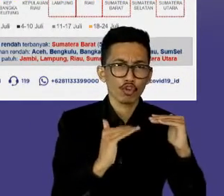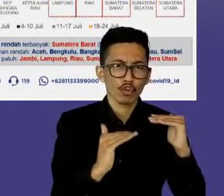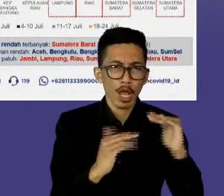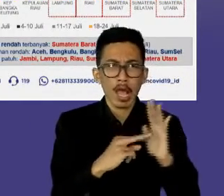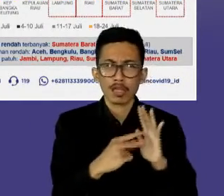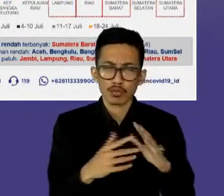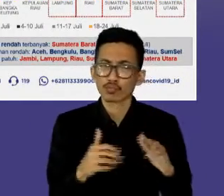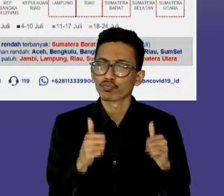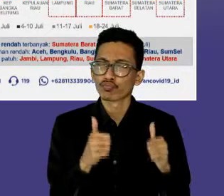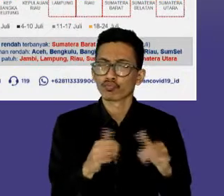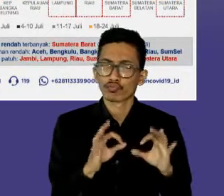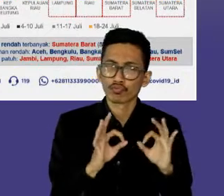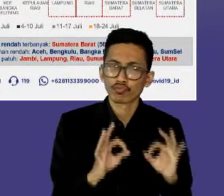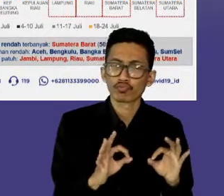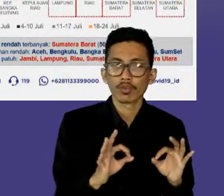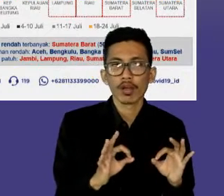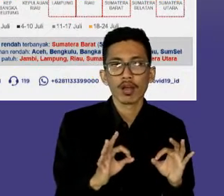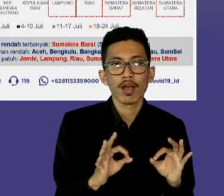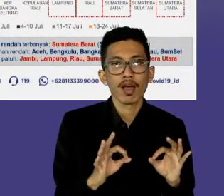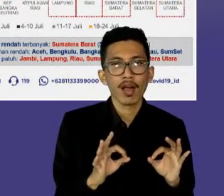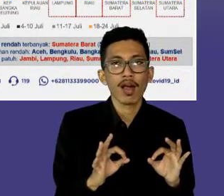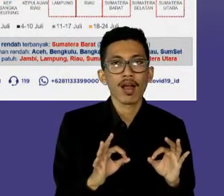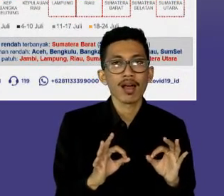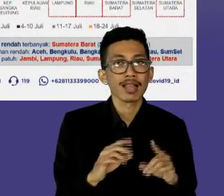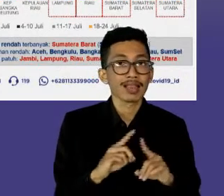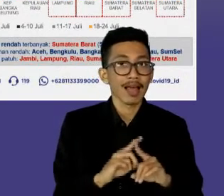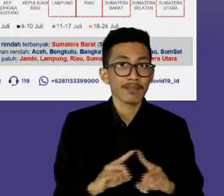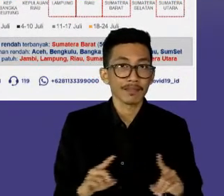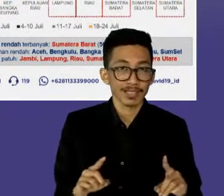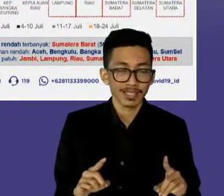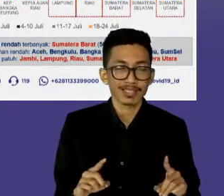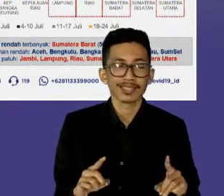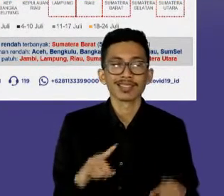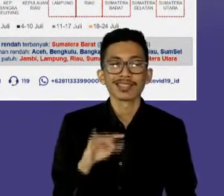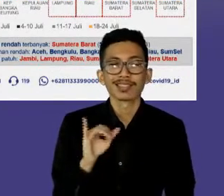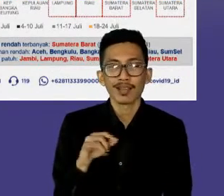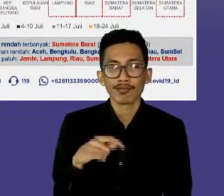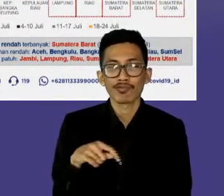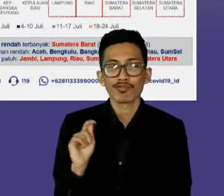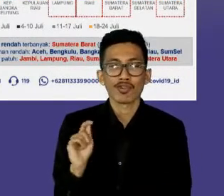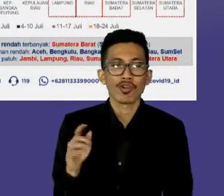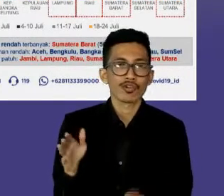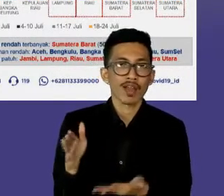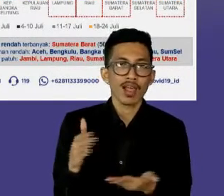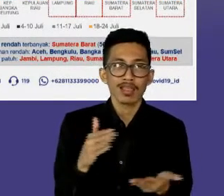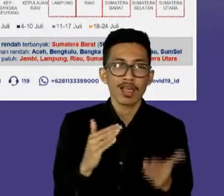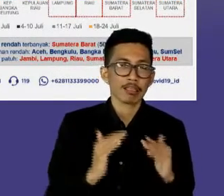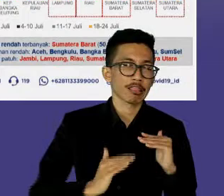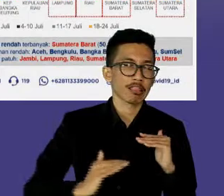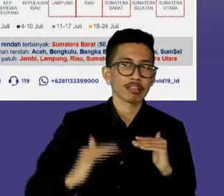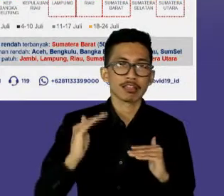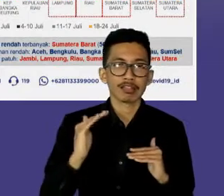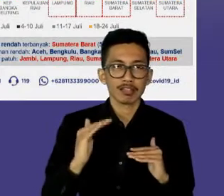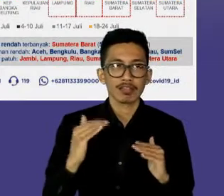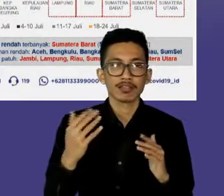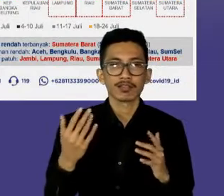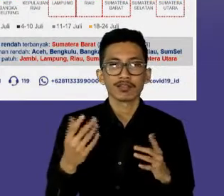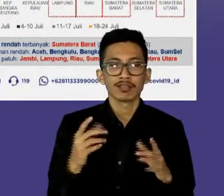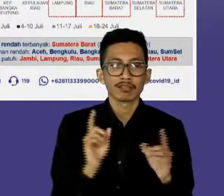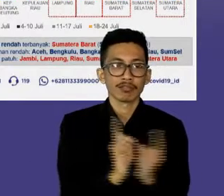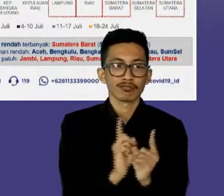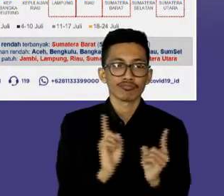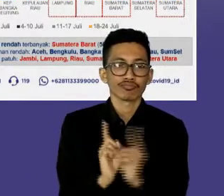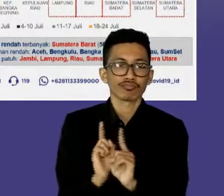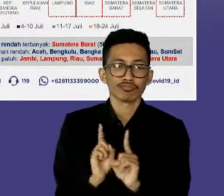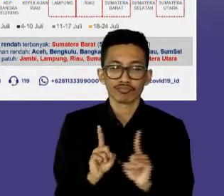bertambah baik gitu ya. Tapi kalau untuk angkanya memang paling tinggi masih di DKI Jakarta untuk kepatuhan yang